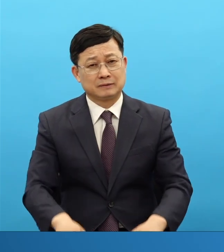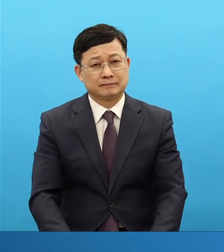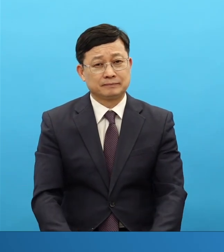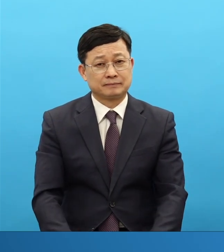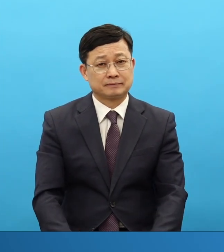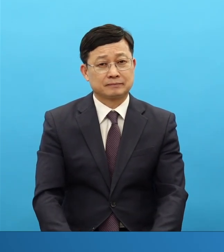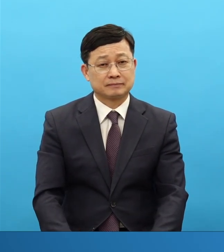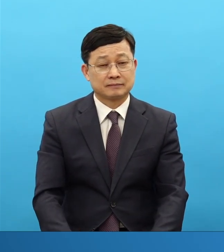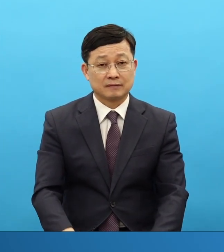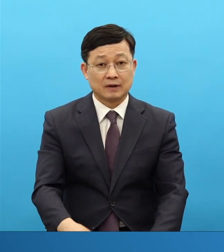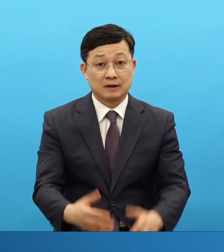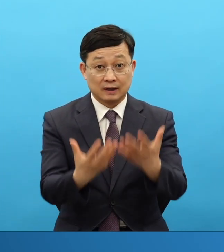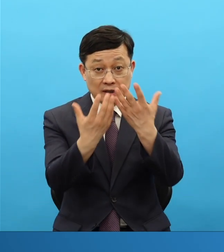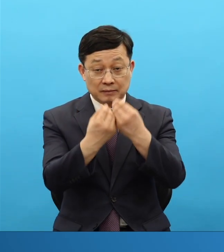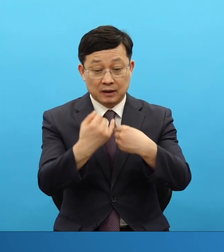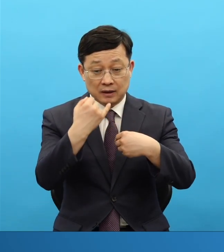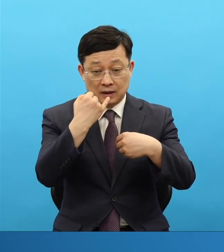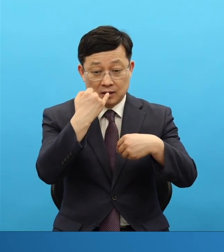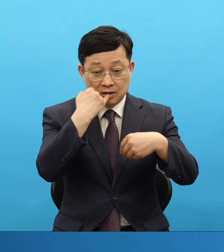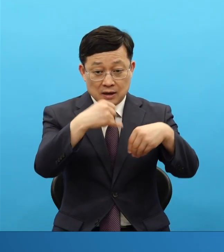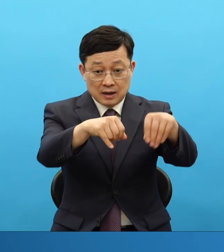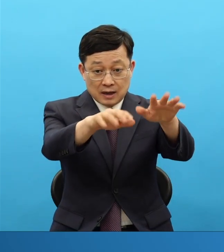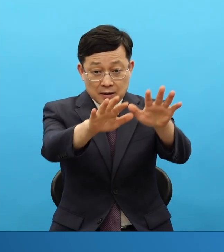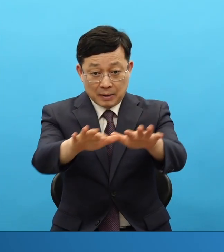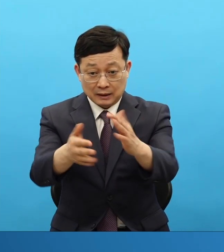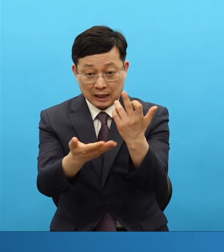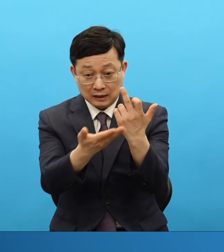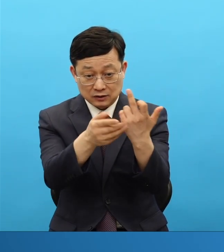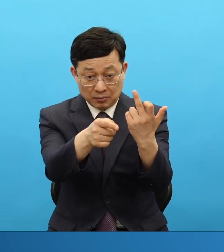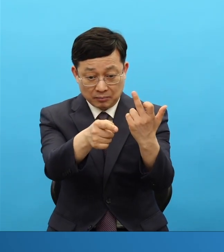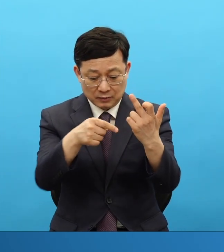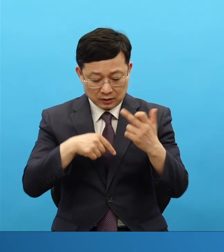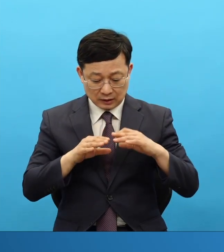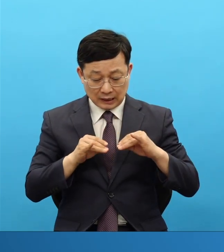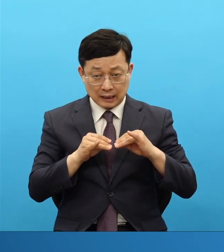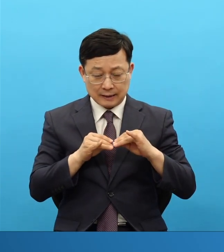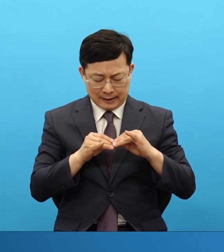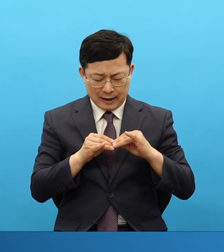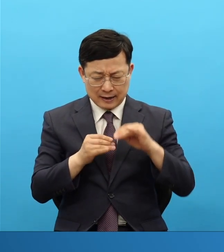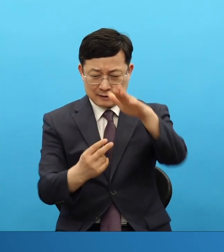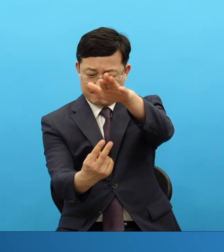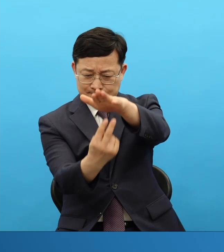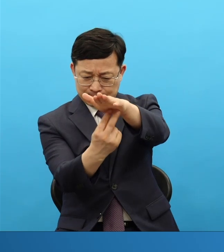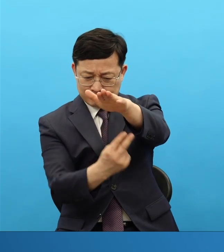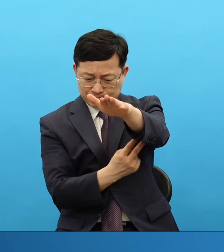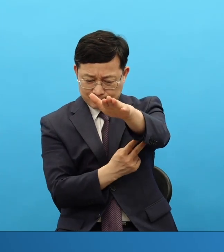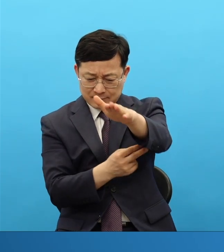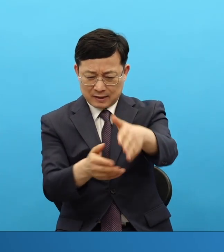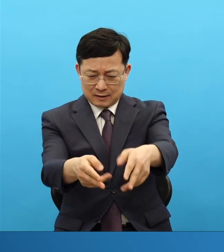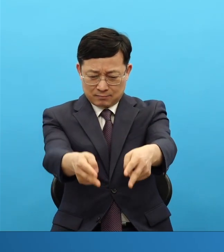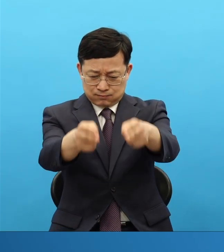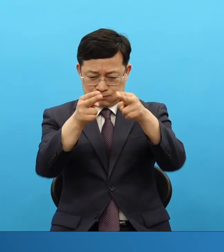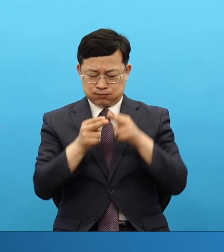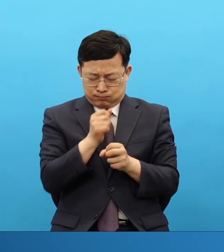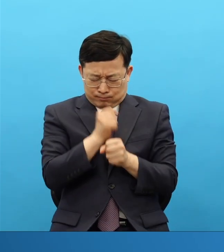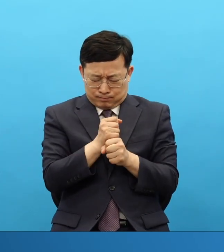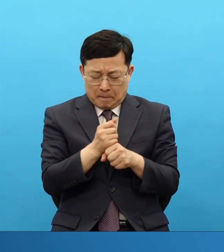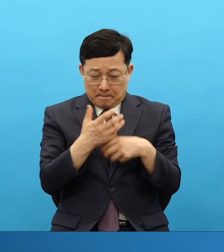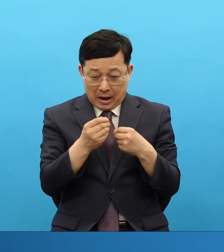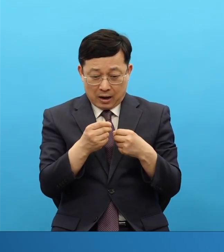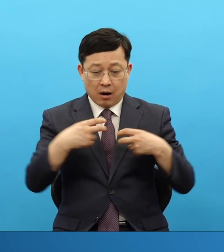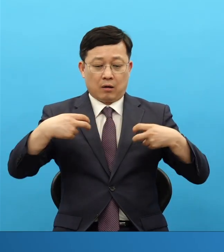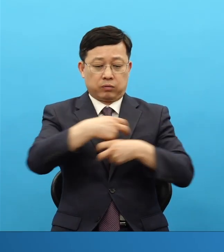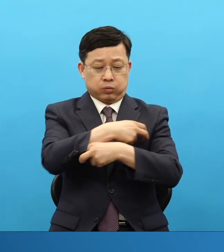건너가려면 다리를 놔버리면요, 그리로 와요 사람들이. If you want to cross the ocean and people lay a bridge, then people will come to it. 진짜 세계를